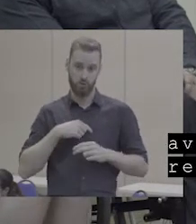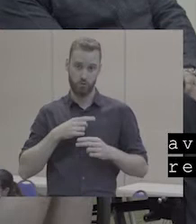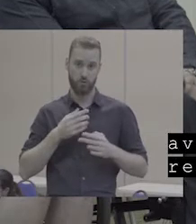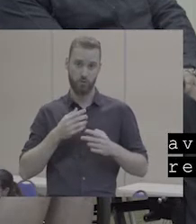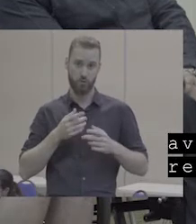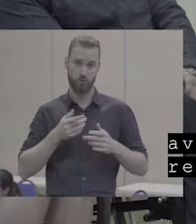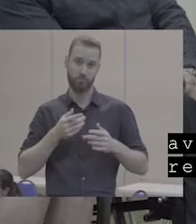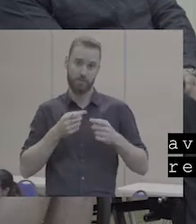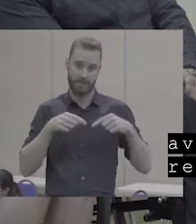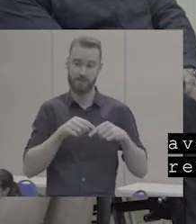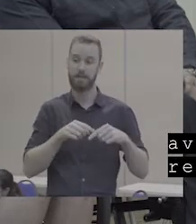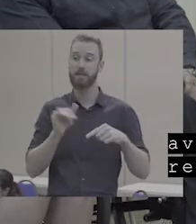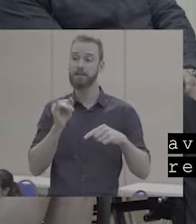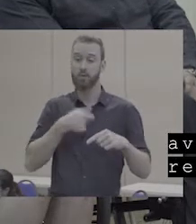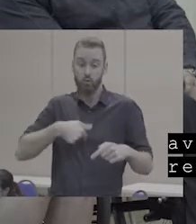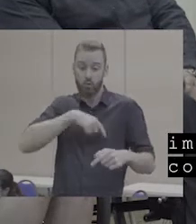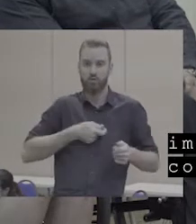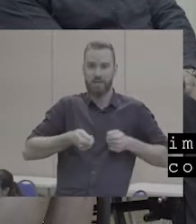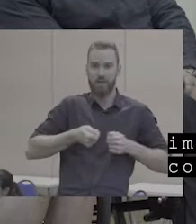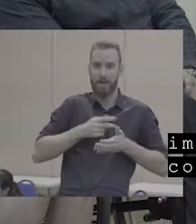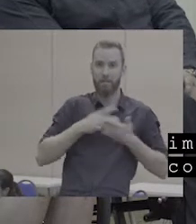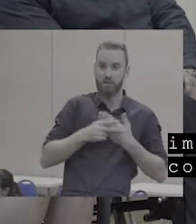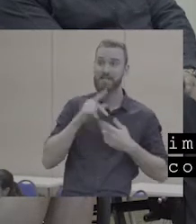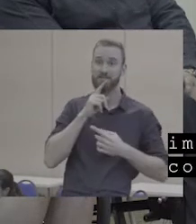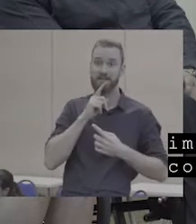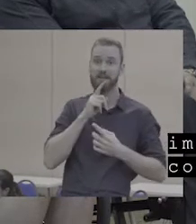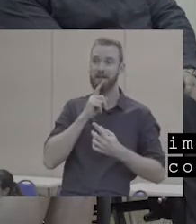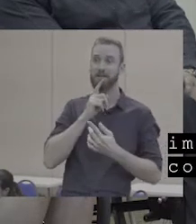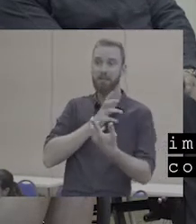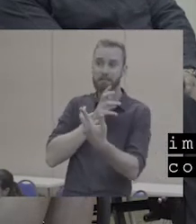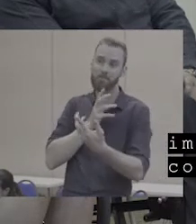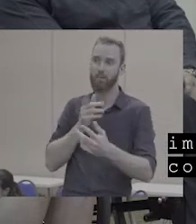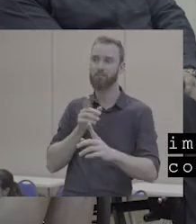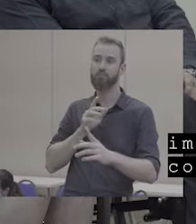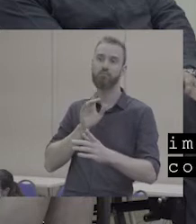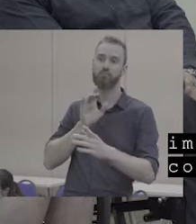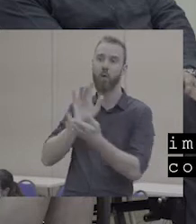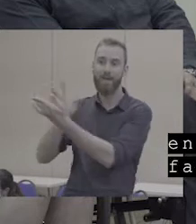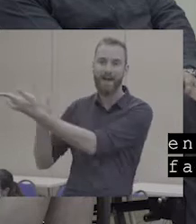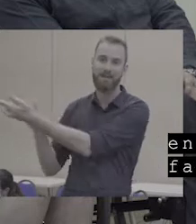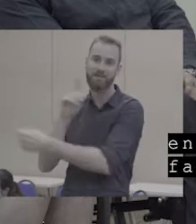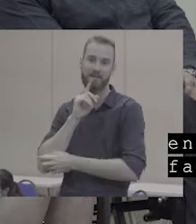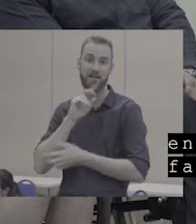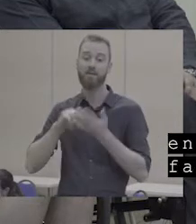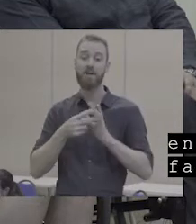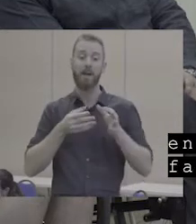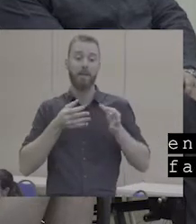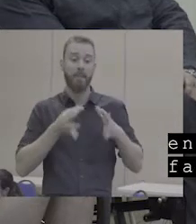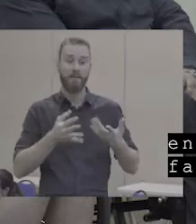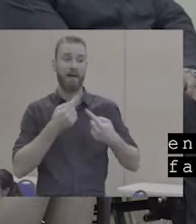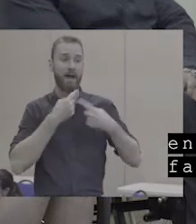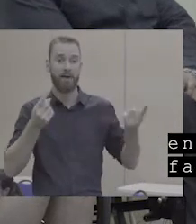projet, avons de la difficulté à rencontrer les cibles, imaginez un organisme, une coopérative, un OBNL, en période